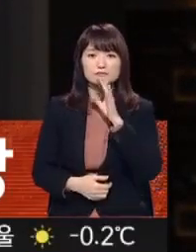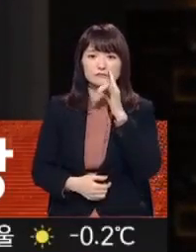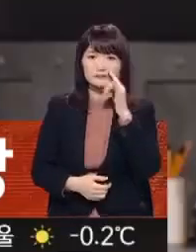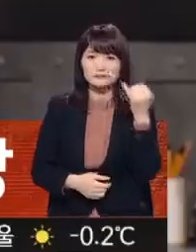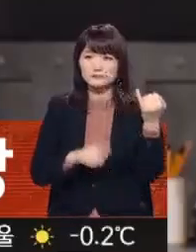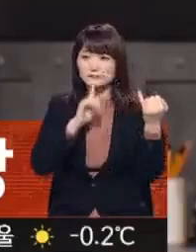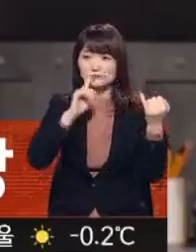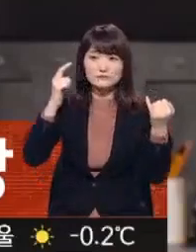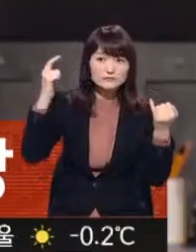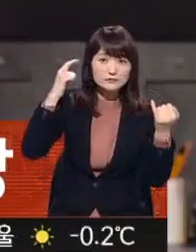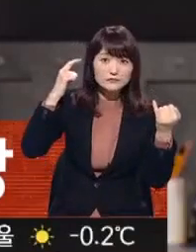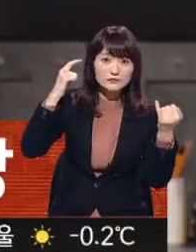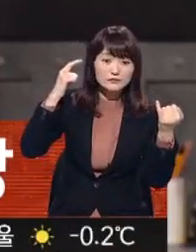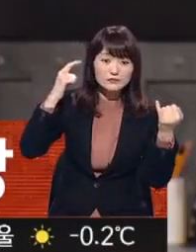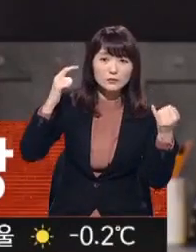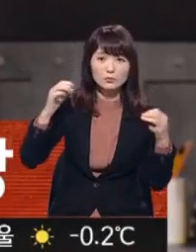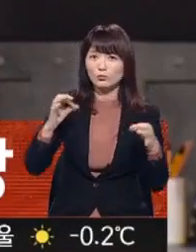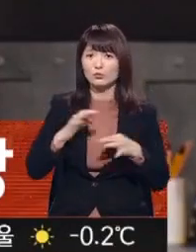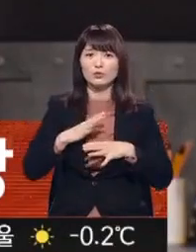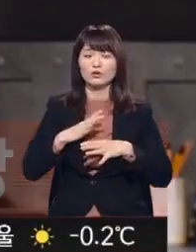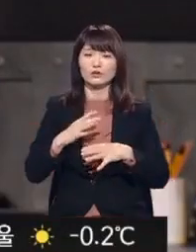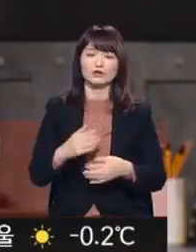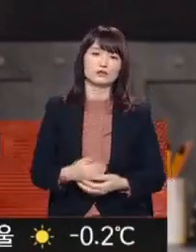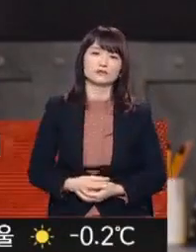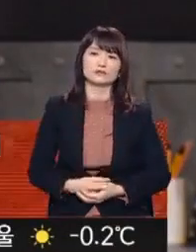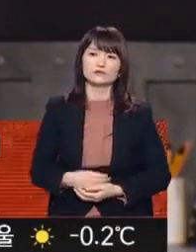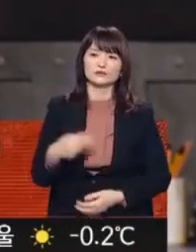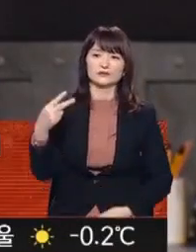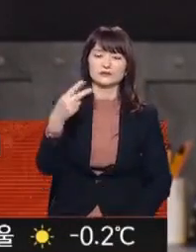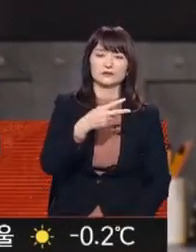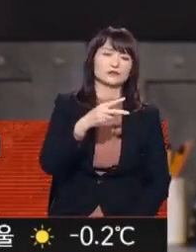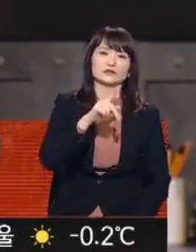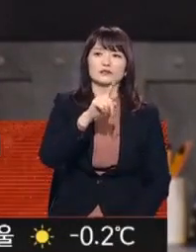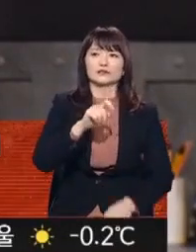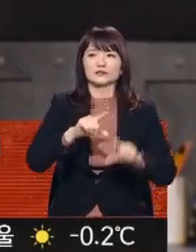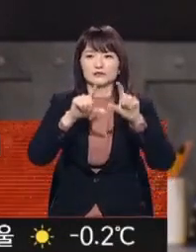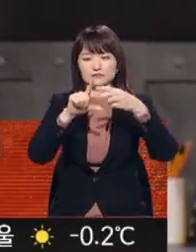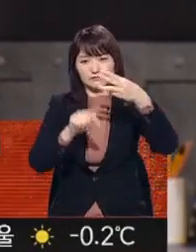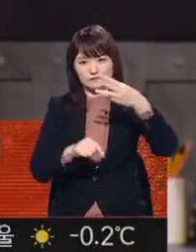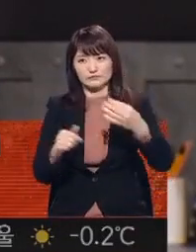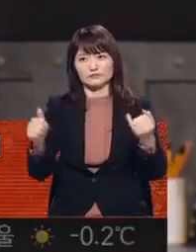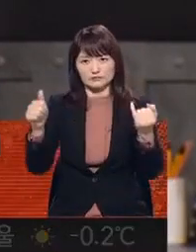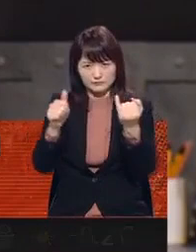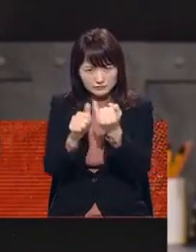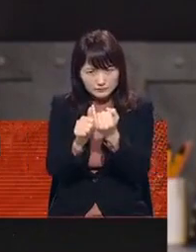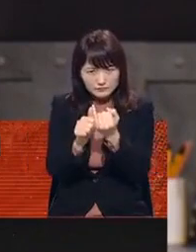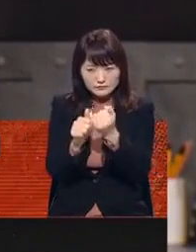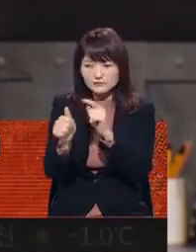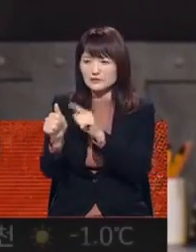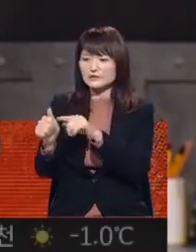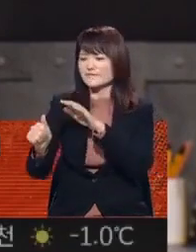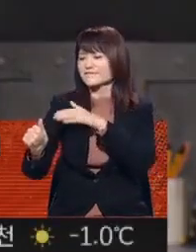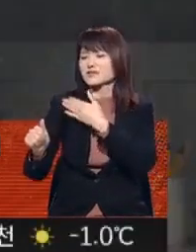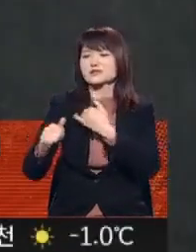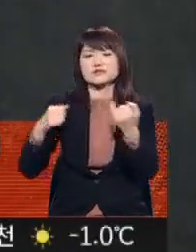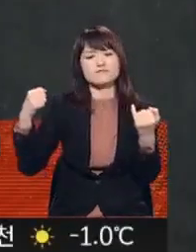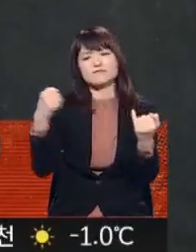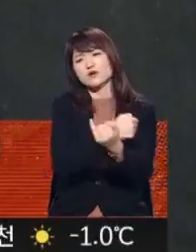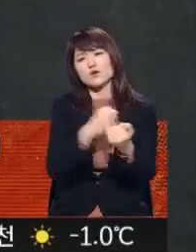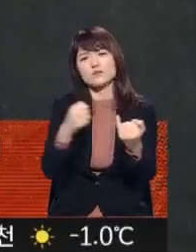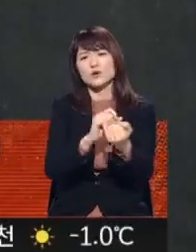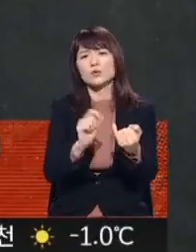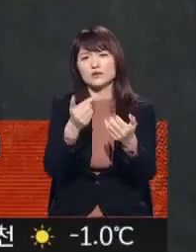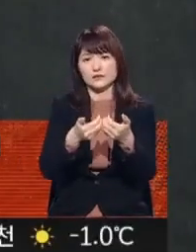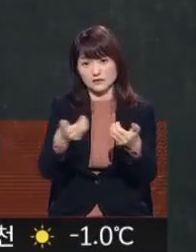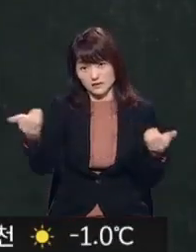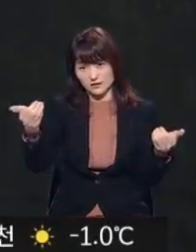반박을 듣고 진짜 소스라치게 놀랐는데요 2011년 3월에 결혼을 했지만 남편의 상습적인 외도와 폭행으로 이혼을 하게